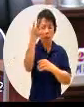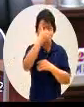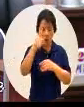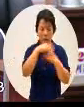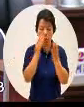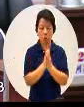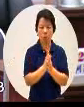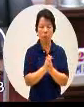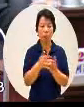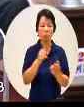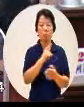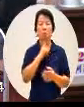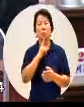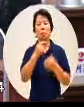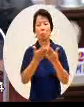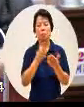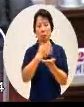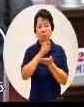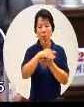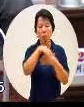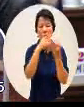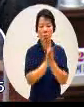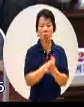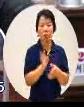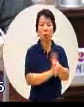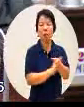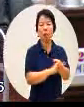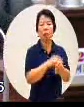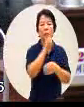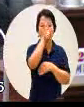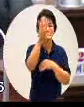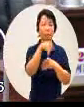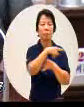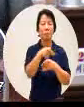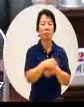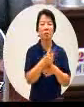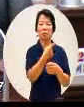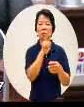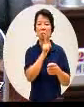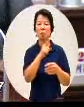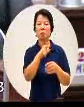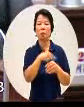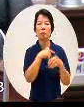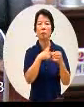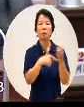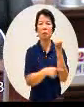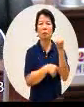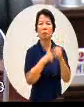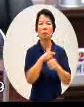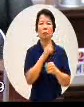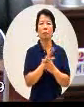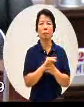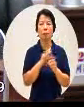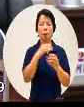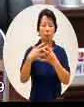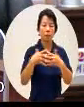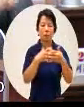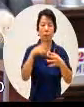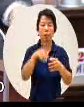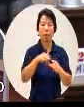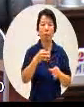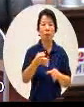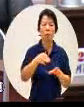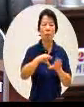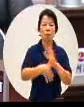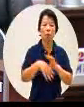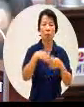排富為什麼因為你這間就是左派的主張你左派很多也沒有這樣做美國的租稅負擔